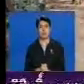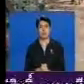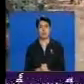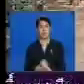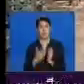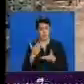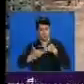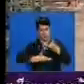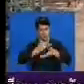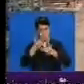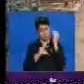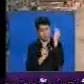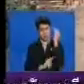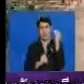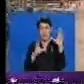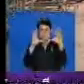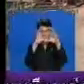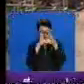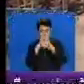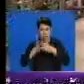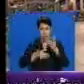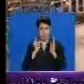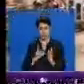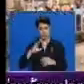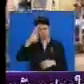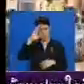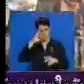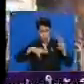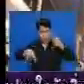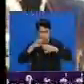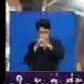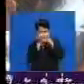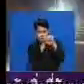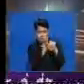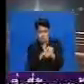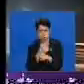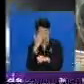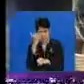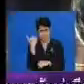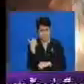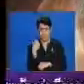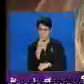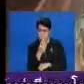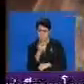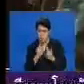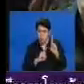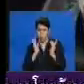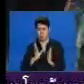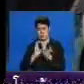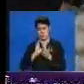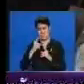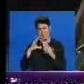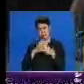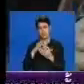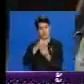ตลาดสุไหงโกลกเป็นตลาดกลางคืนที่ต้องดูแลเรื่องความปลอดภัยเป็นพิเศษค่ะเพราะนอกจากจะเป็นดัชนีวัดความเชื่อมั่นทางเศรษฐกิจ